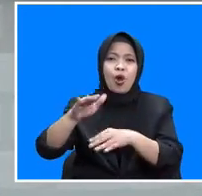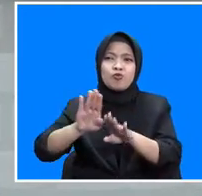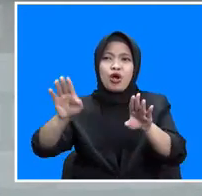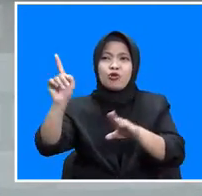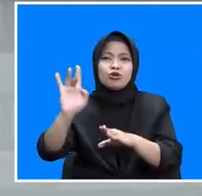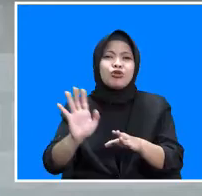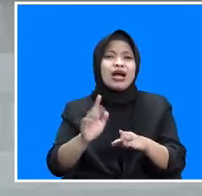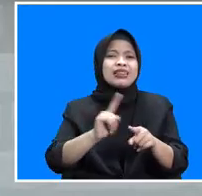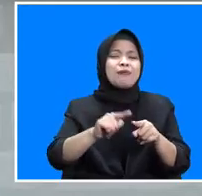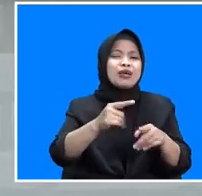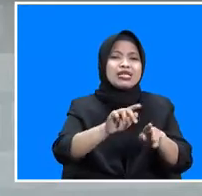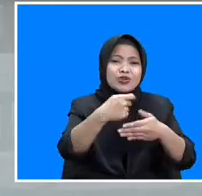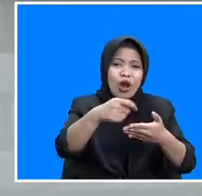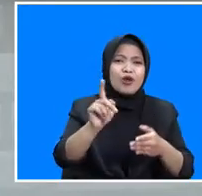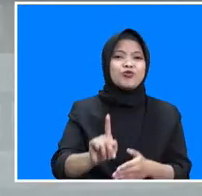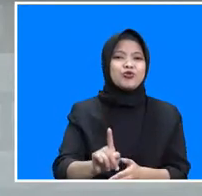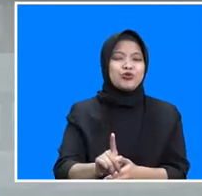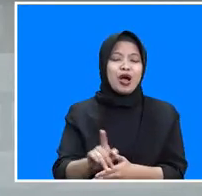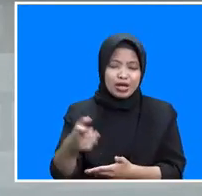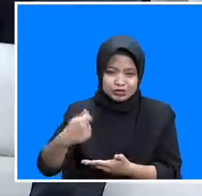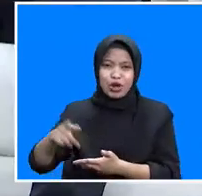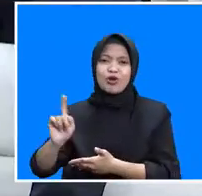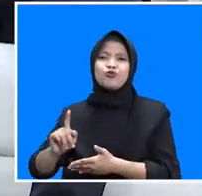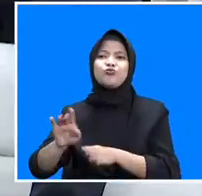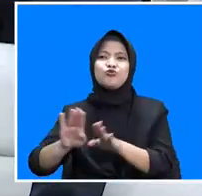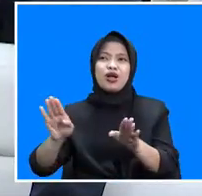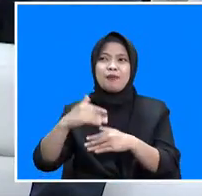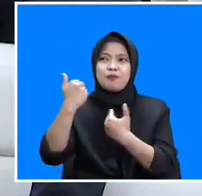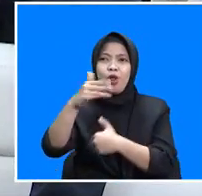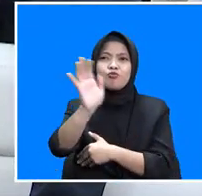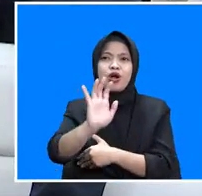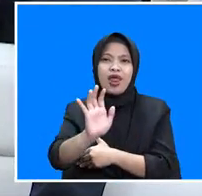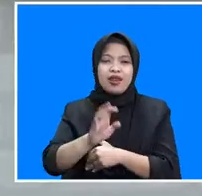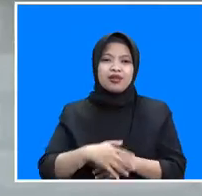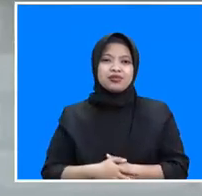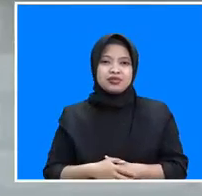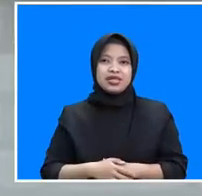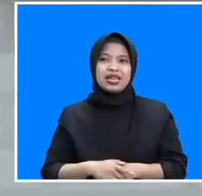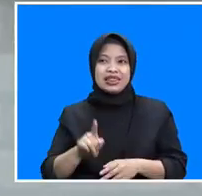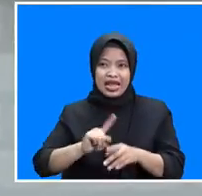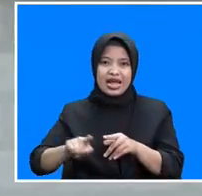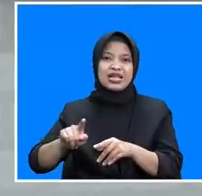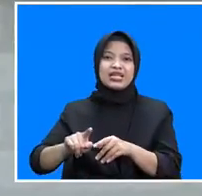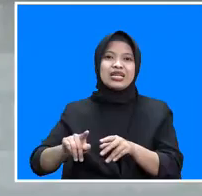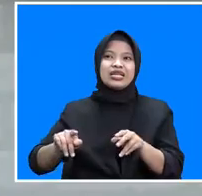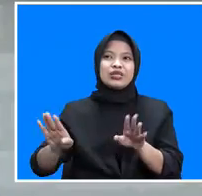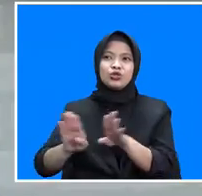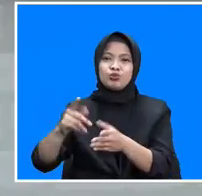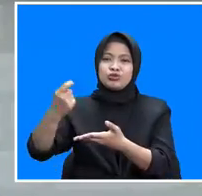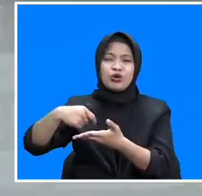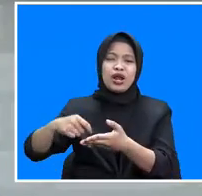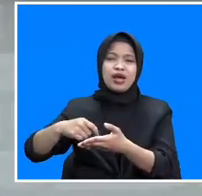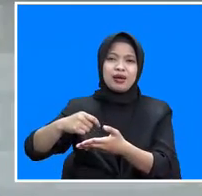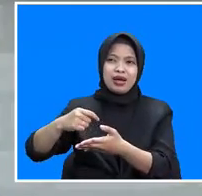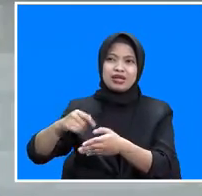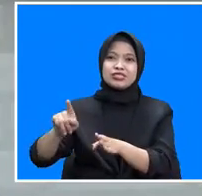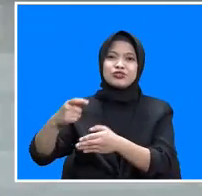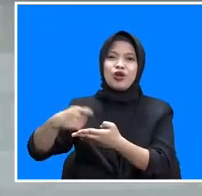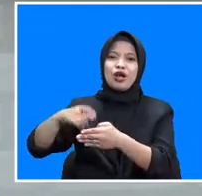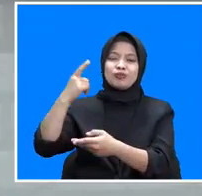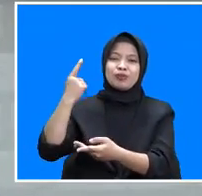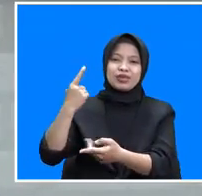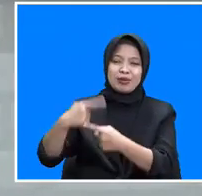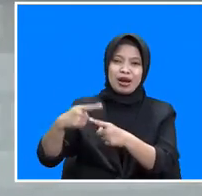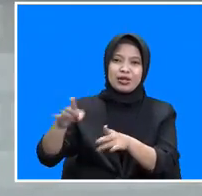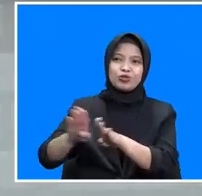bukan tempat-tempat yang lain, tapi adalah sekolah dulu gitu loh. Dan yang kemudian yang terakhir ditutup itu sekolah justru. Bukan yang pertama ditutup sekolah, sementara